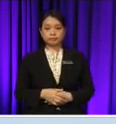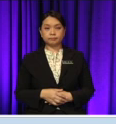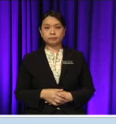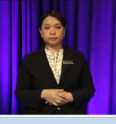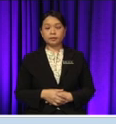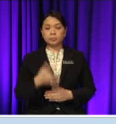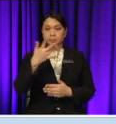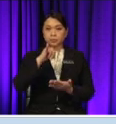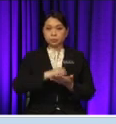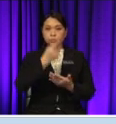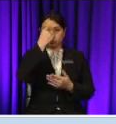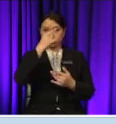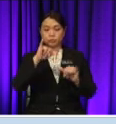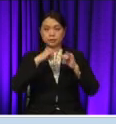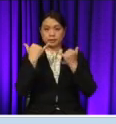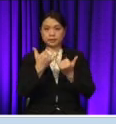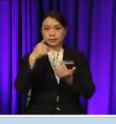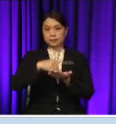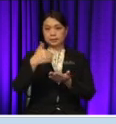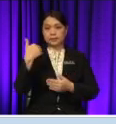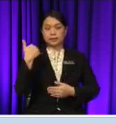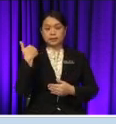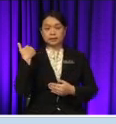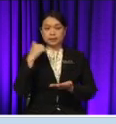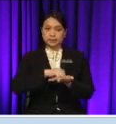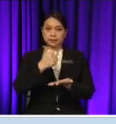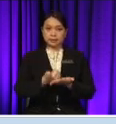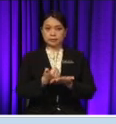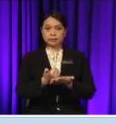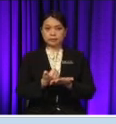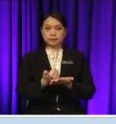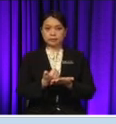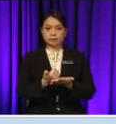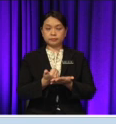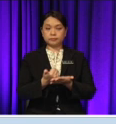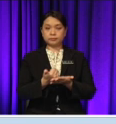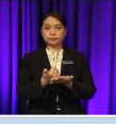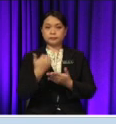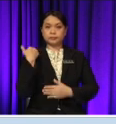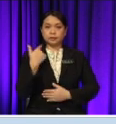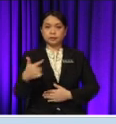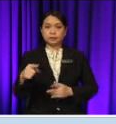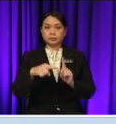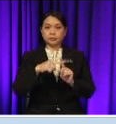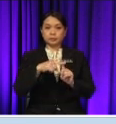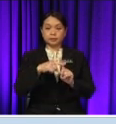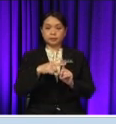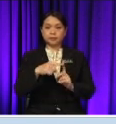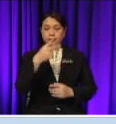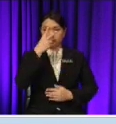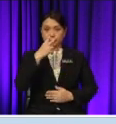ataupun tidak ada apa-apa keterangan di situ termasuk ini adalah Baki kredit tetapi untuk sini